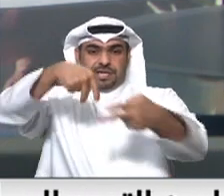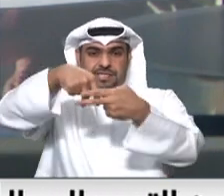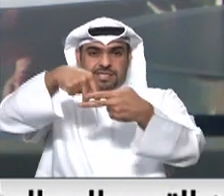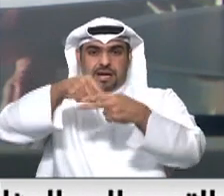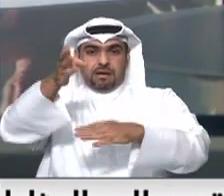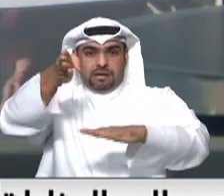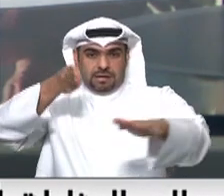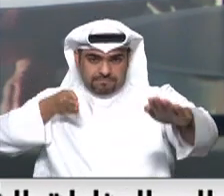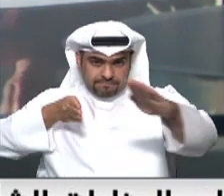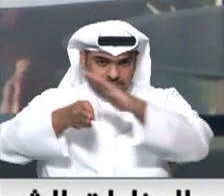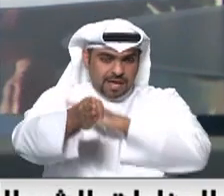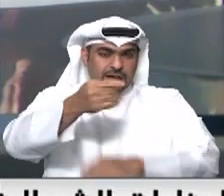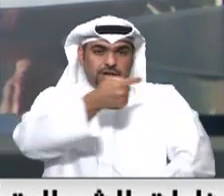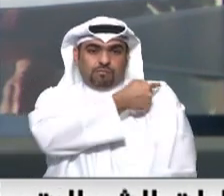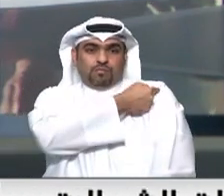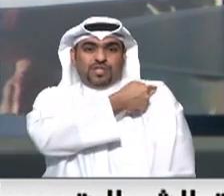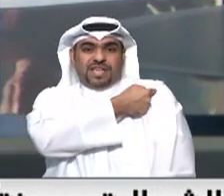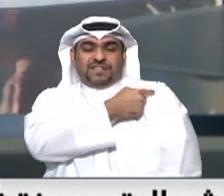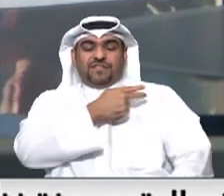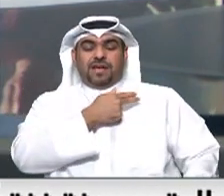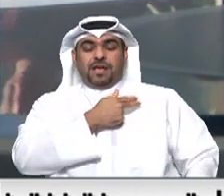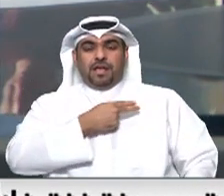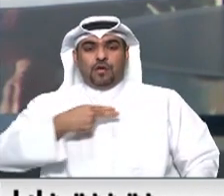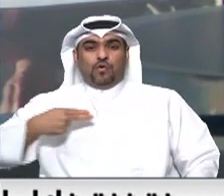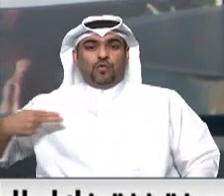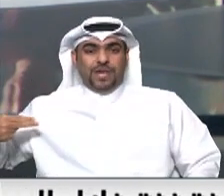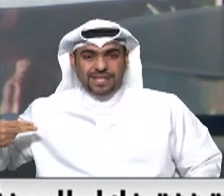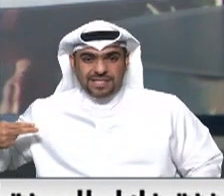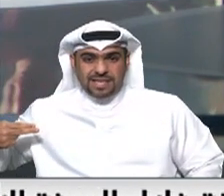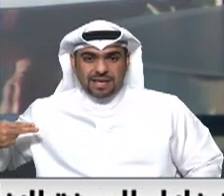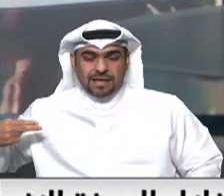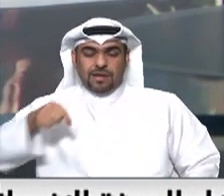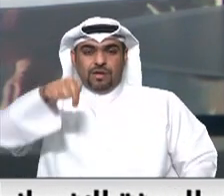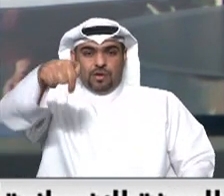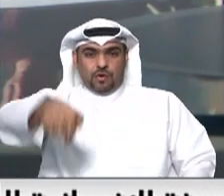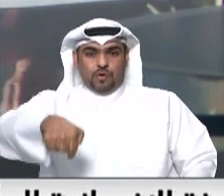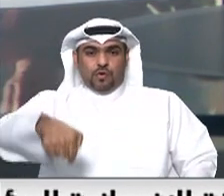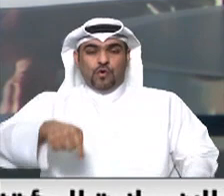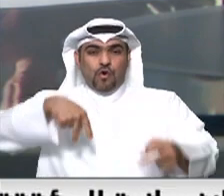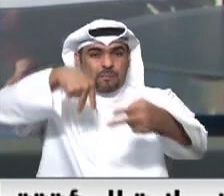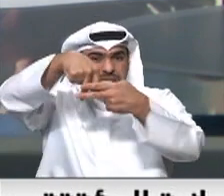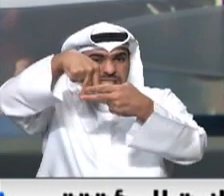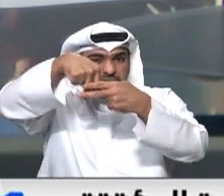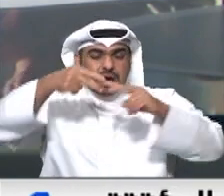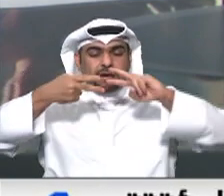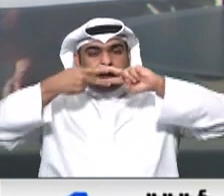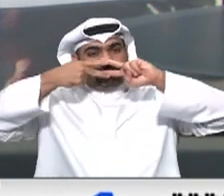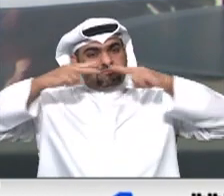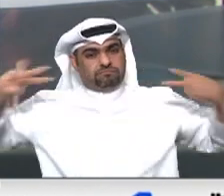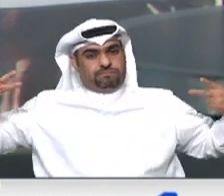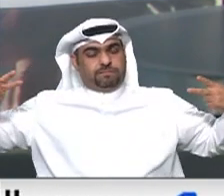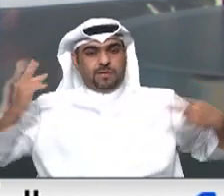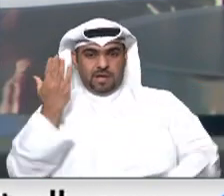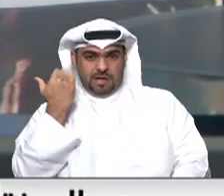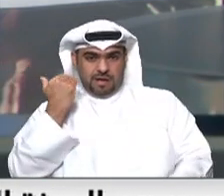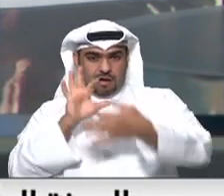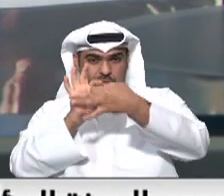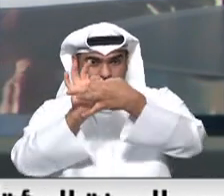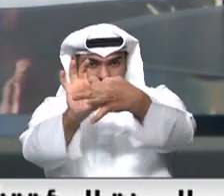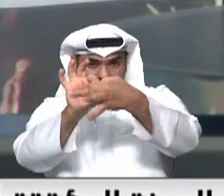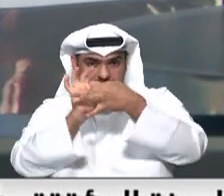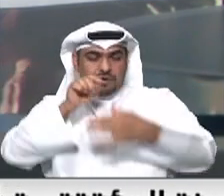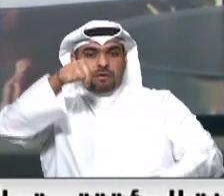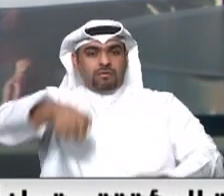للهدنة الإنسانية المؤقتة استشهد فلسطينيان وأصيب آخرون في إطلاق جيش الاحتلال الإسرائيلي النار على